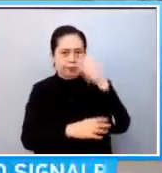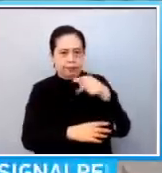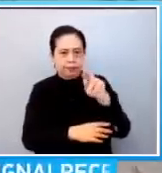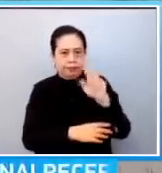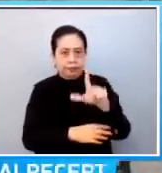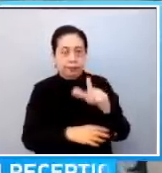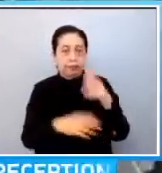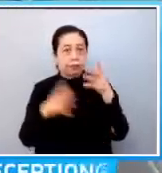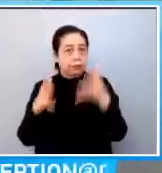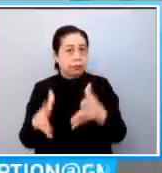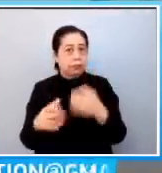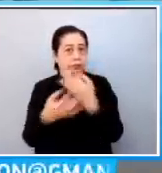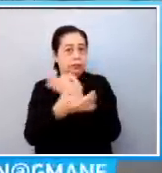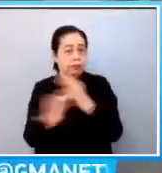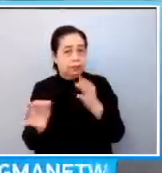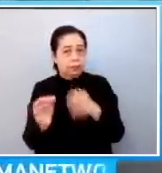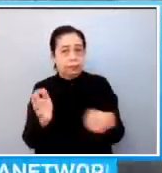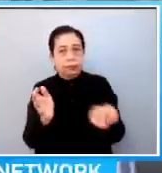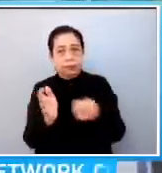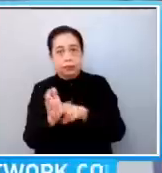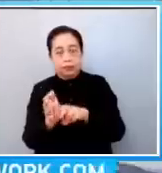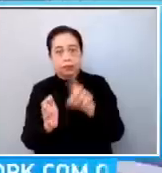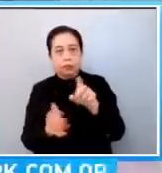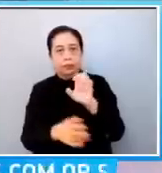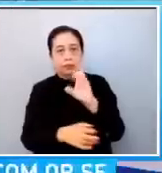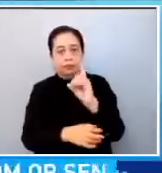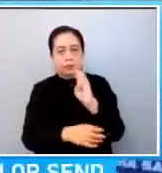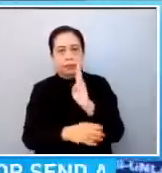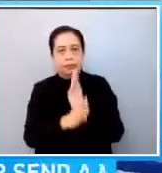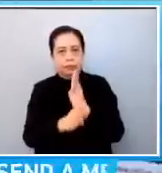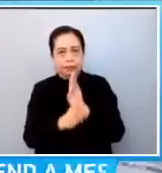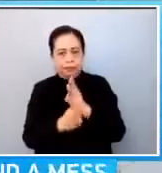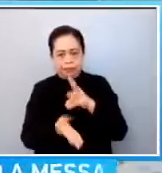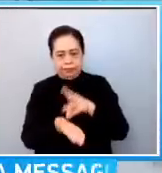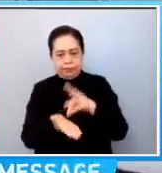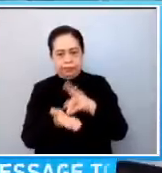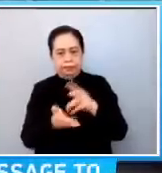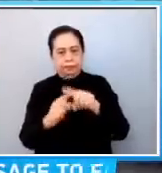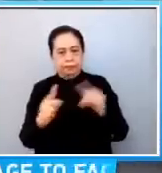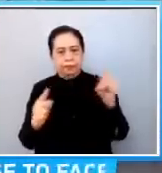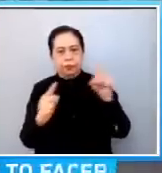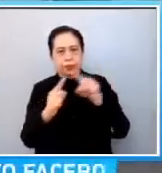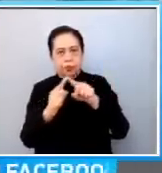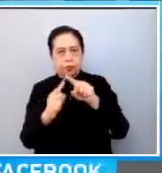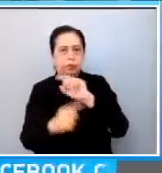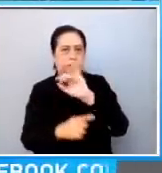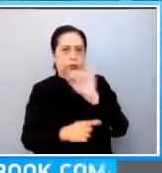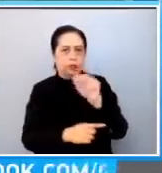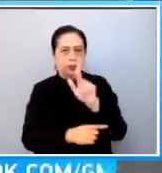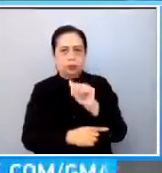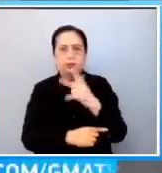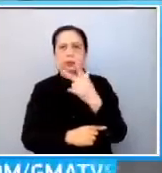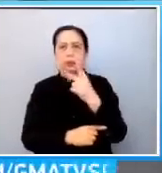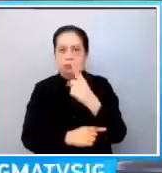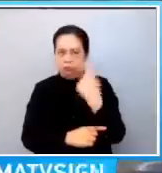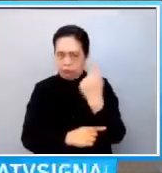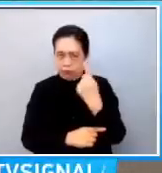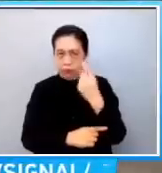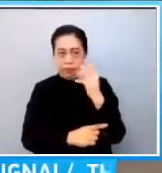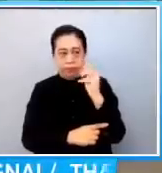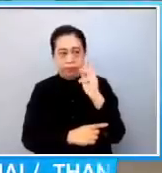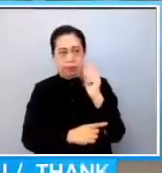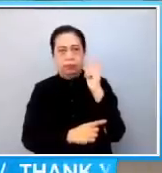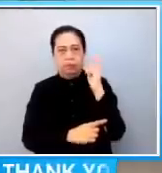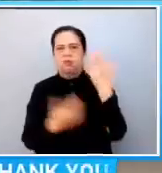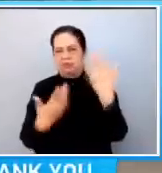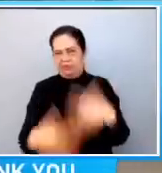na may libreng sakay ay yung EDSA Bus Carousel, pero hanggang July 31 na lamang yan. Sa MRT naman, tapos na